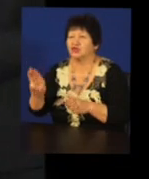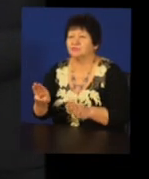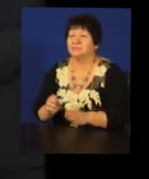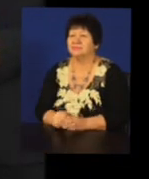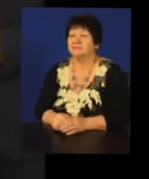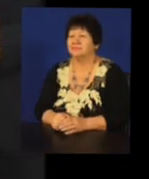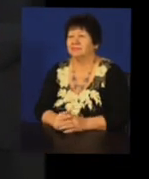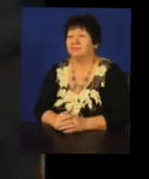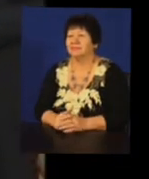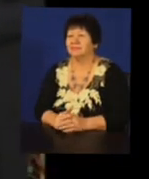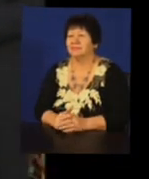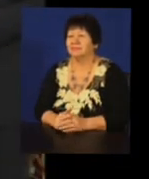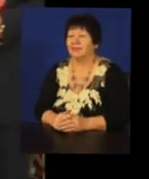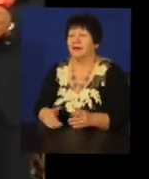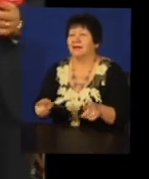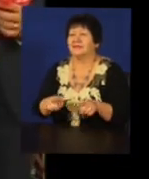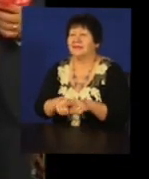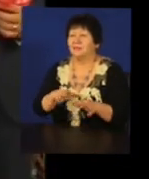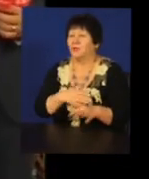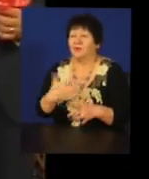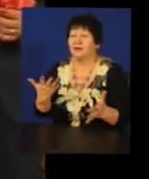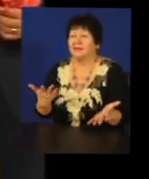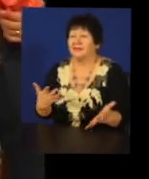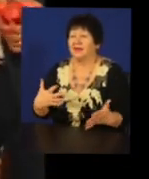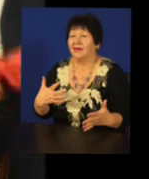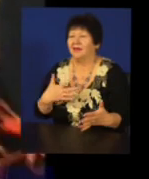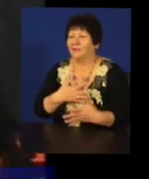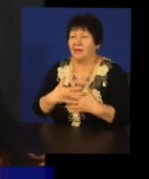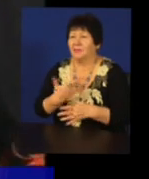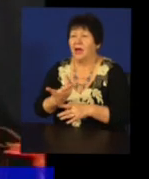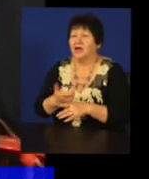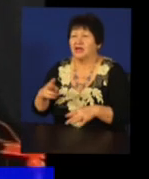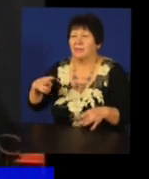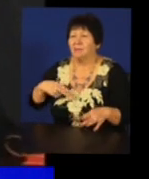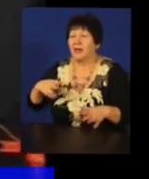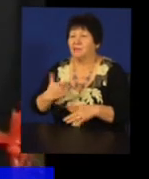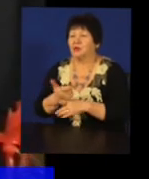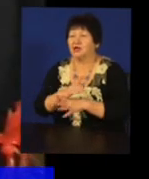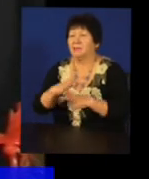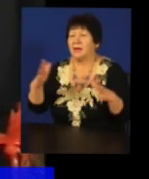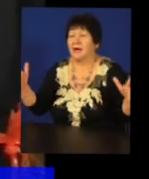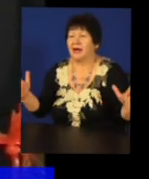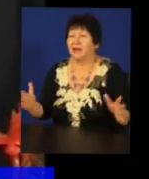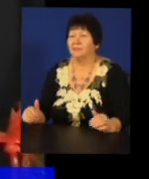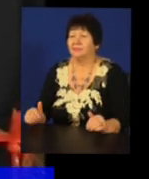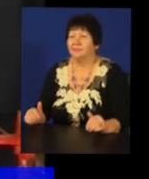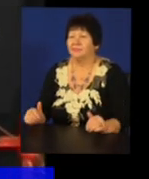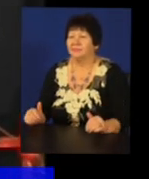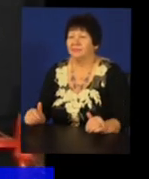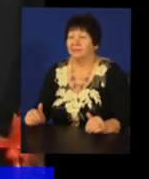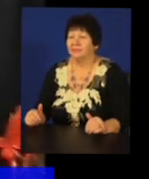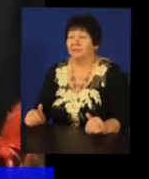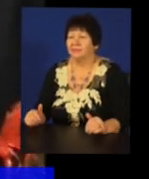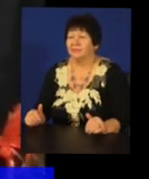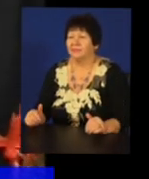cote maxime, noi toată lumea suntem acum plini de emoții, pentru că e premiul mare, pentru că e un premiu destul de